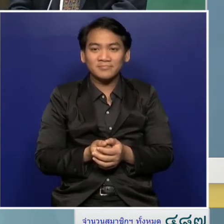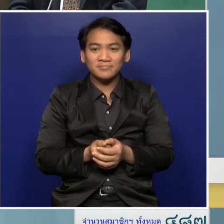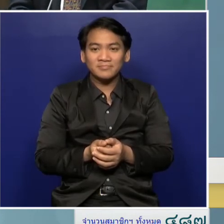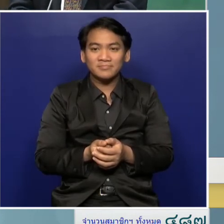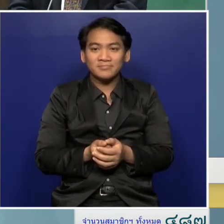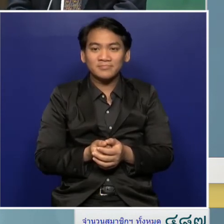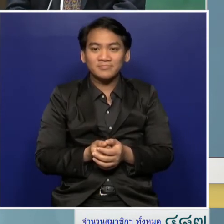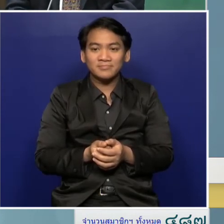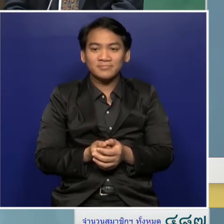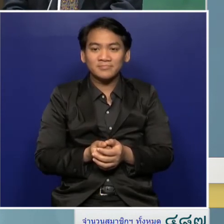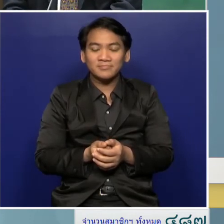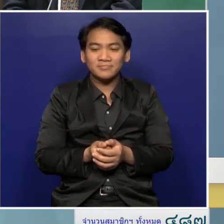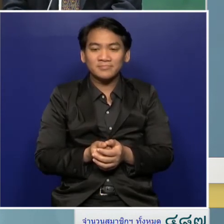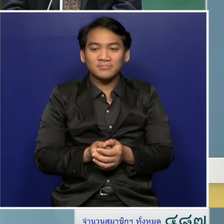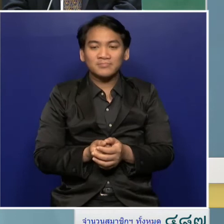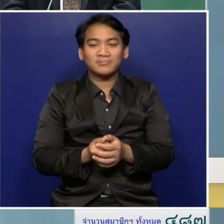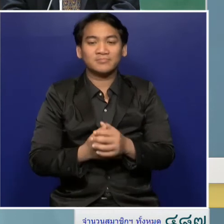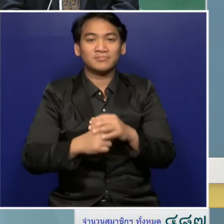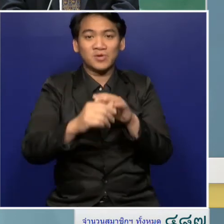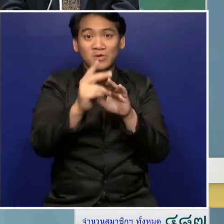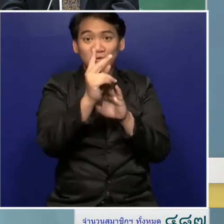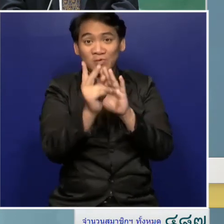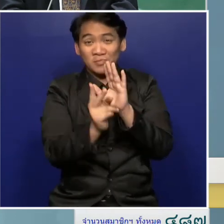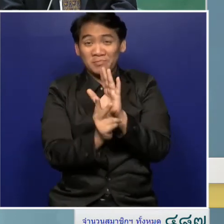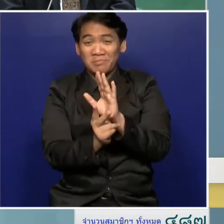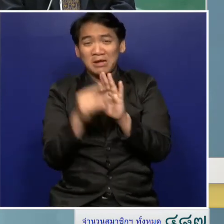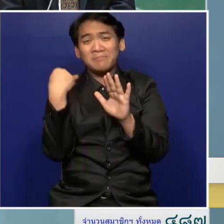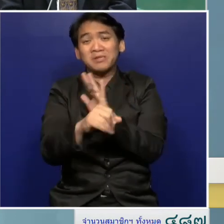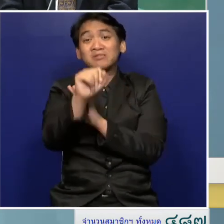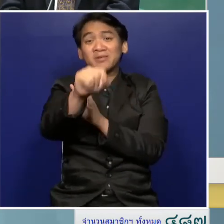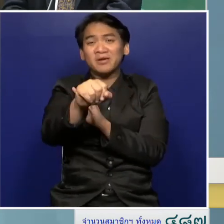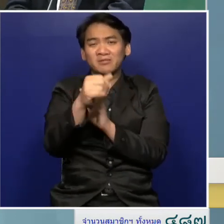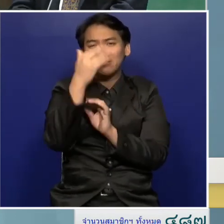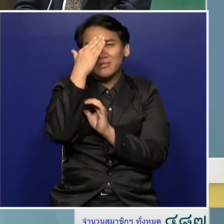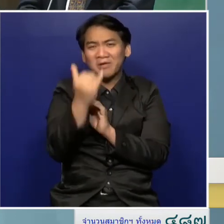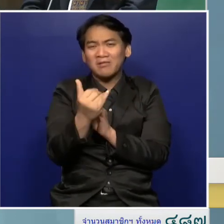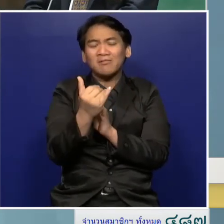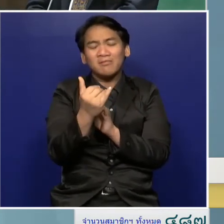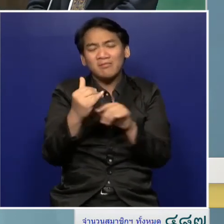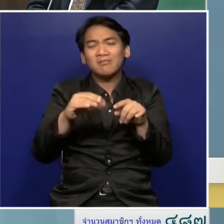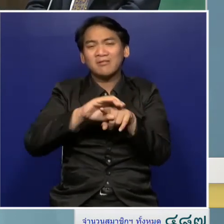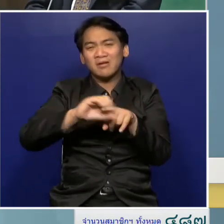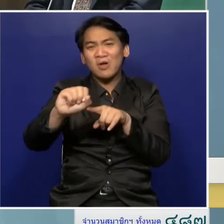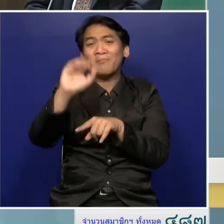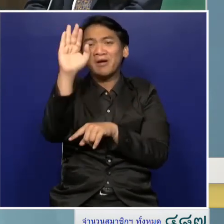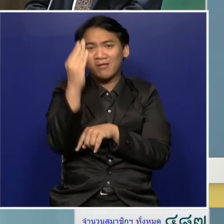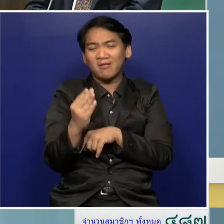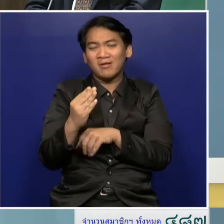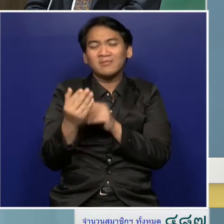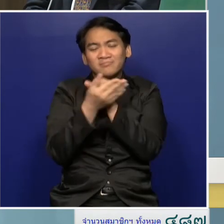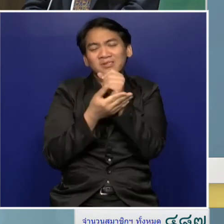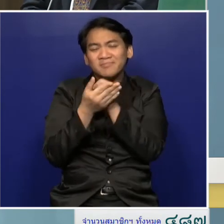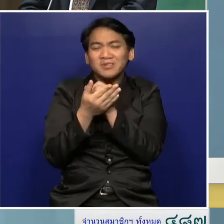เสียสิทธิ์ทางกฎหมายเพราะว่าติดเป็นสารเสพติดอันนี้ผมอยากถามท่านประธานถึงคณะมนตรีว่าขอ